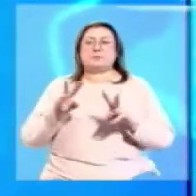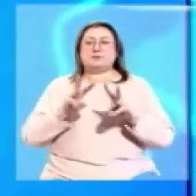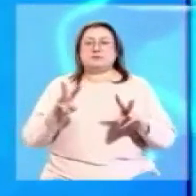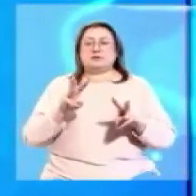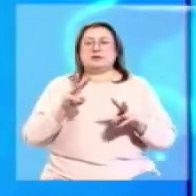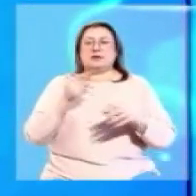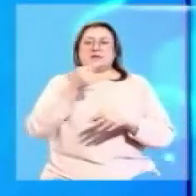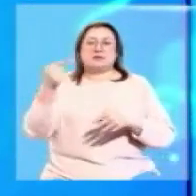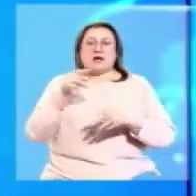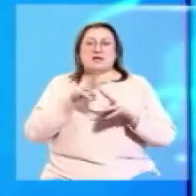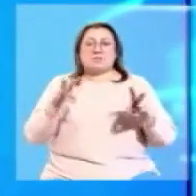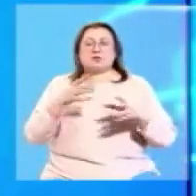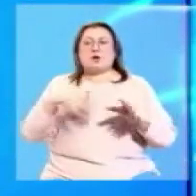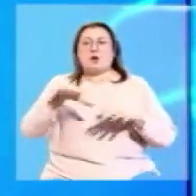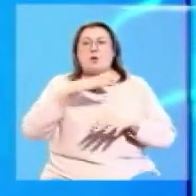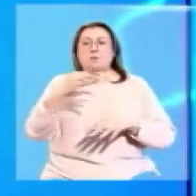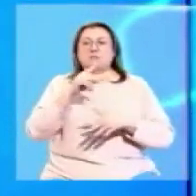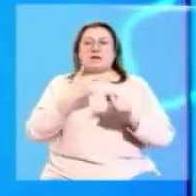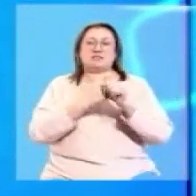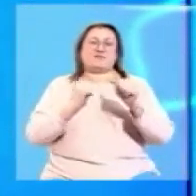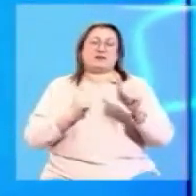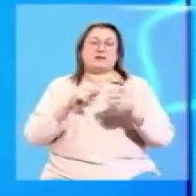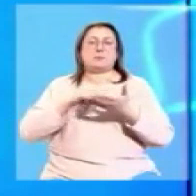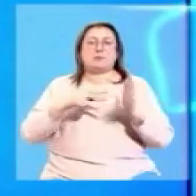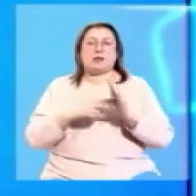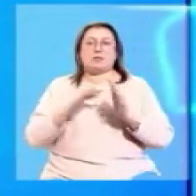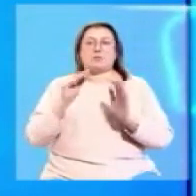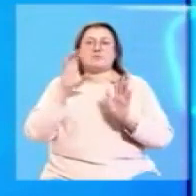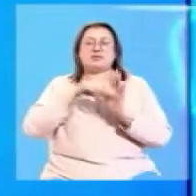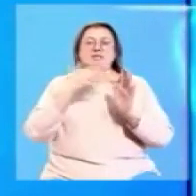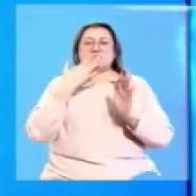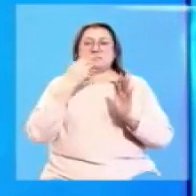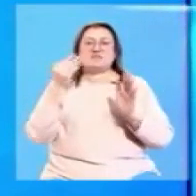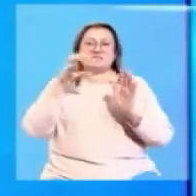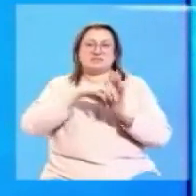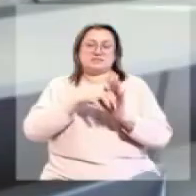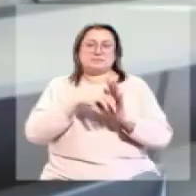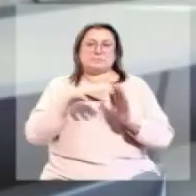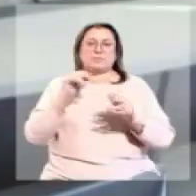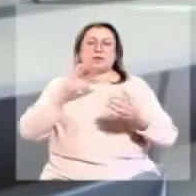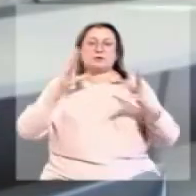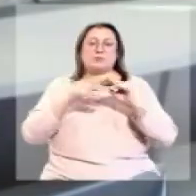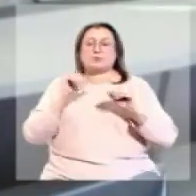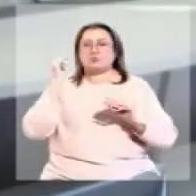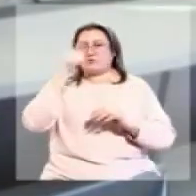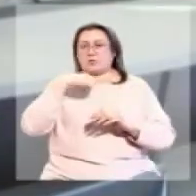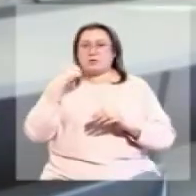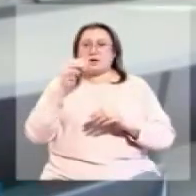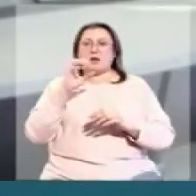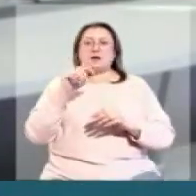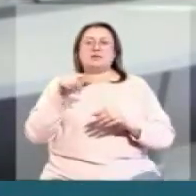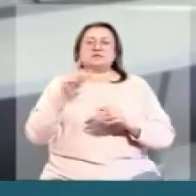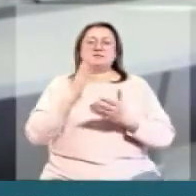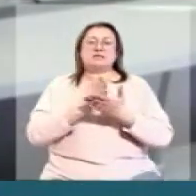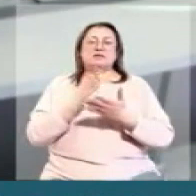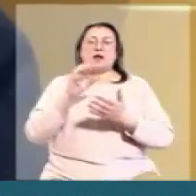Премьер-министр раскритиковал акиматы областей за отставание от плана по привлечению иностранных инвестиций. По итогам прошлого года аутсайдерами